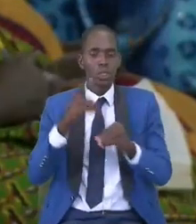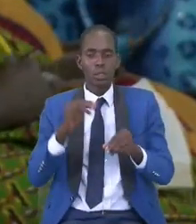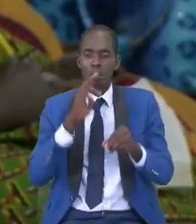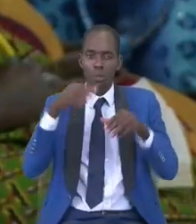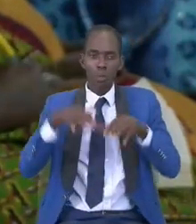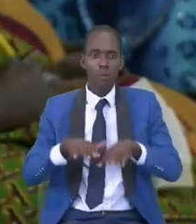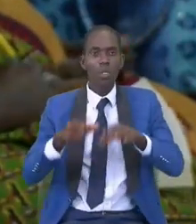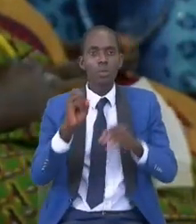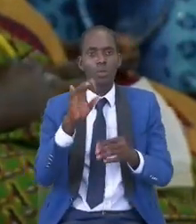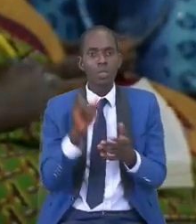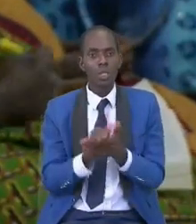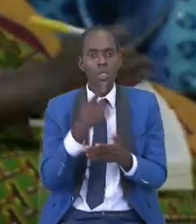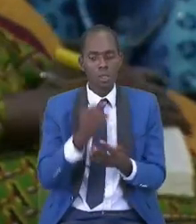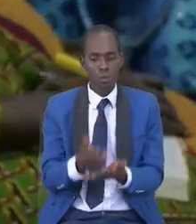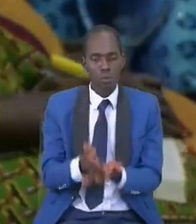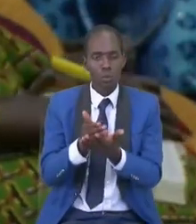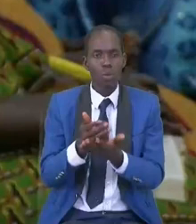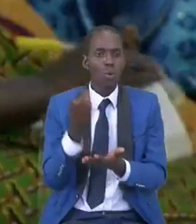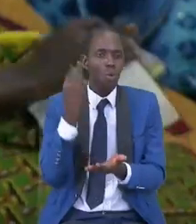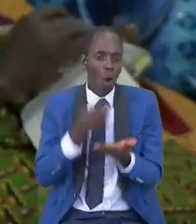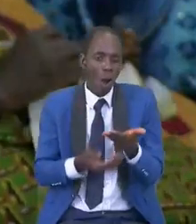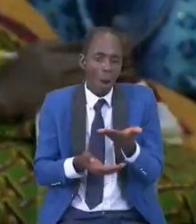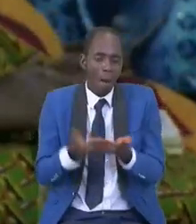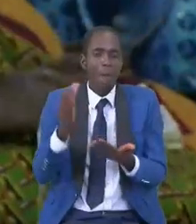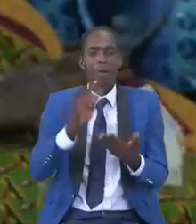navire menaçait de faire naufrage.